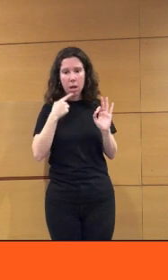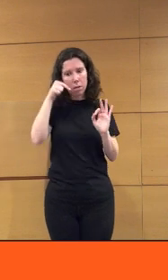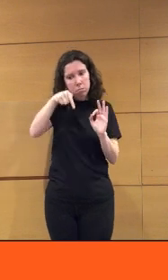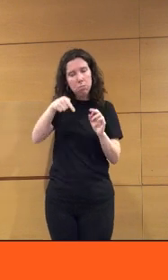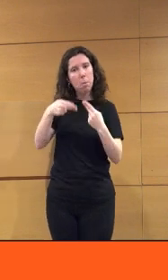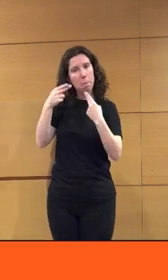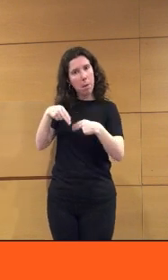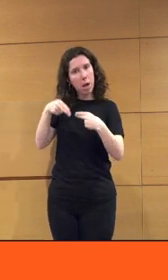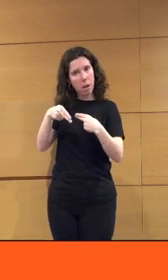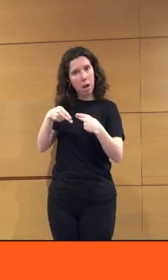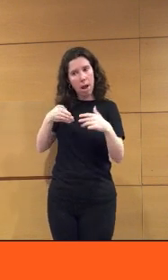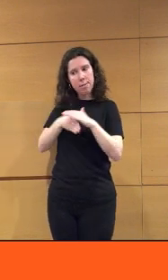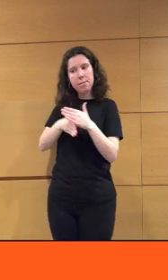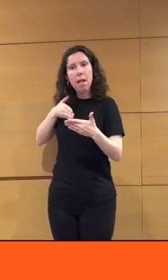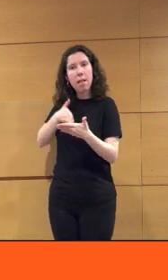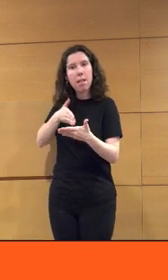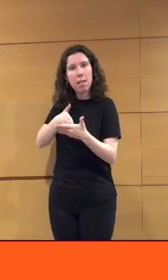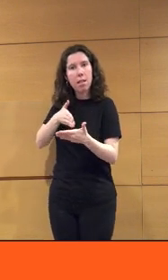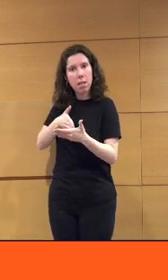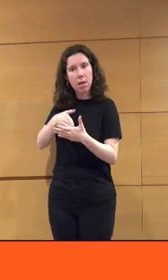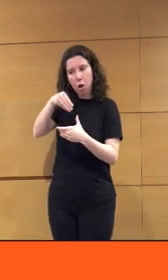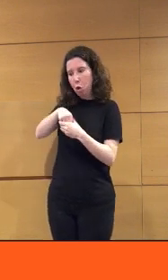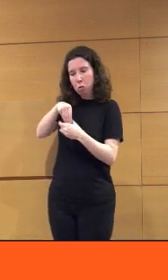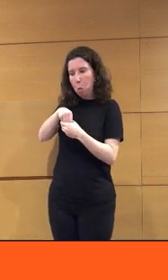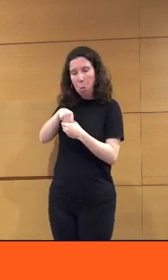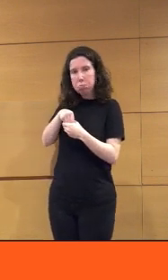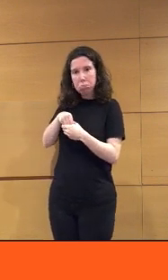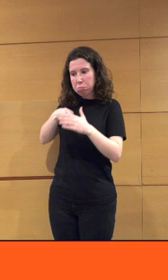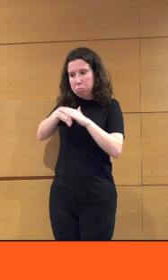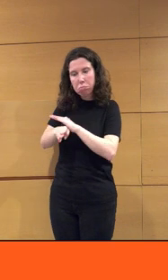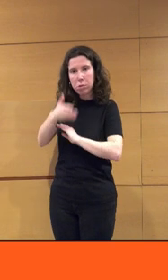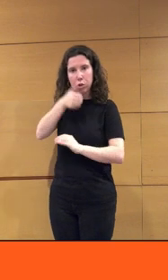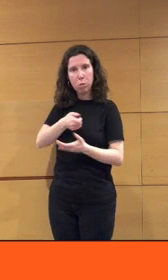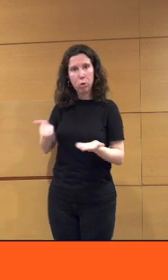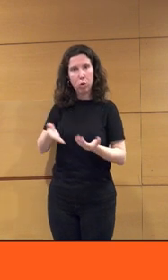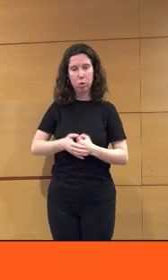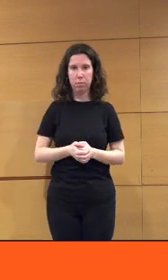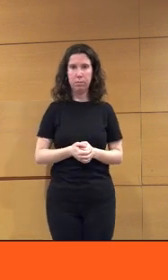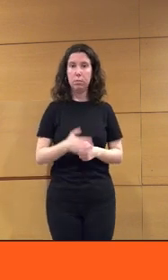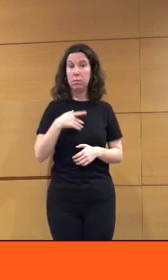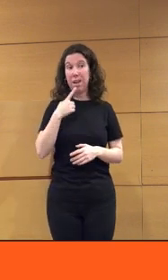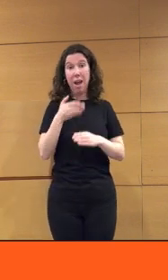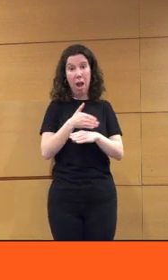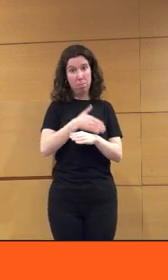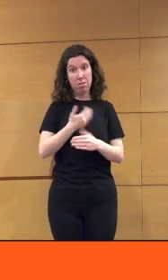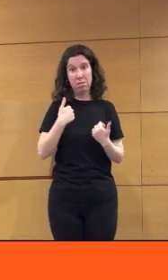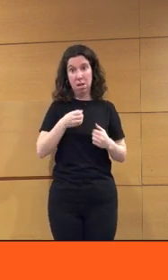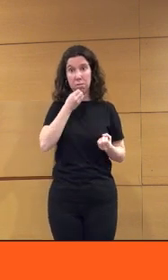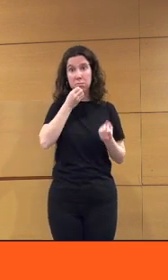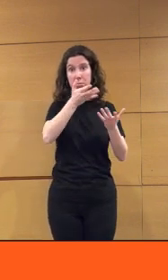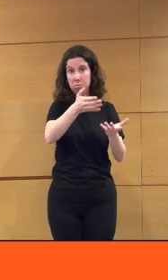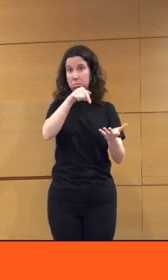una dificultat d'accés a tots aquells continguts i a tots aquests serveis. Per tant, com deia, és un pilar bàsic també